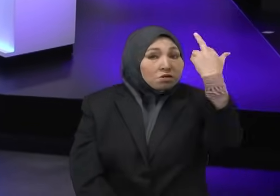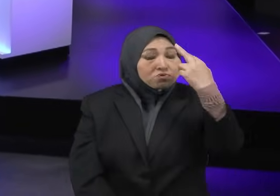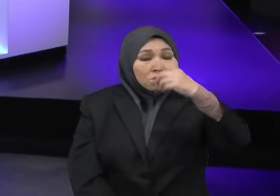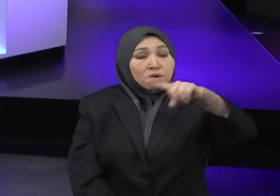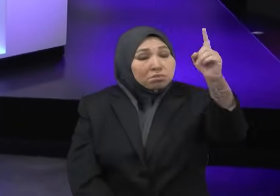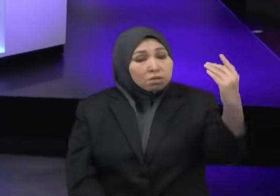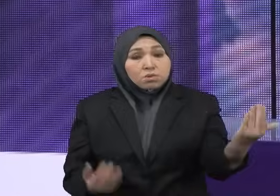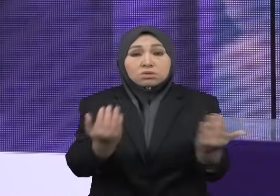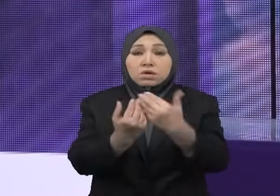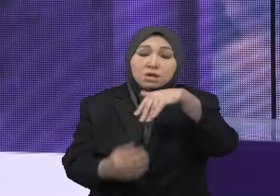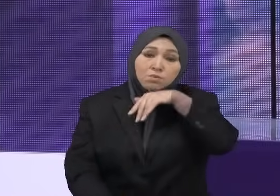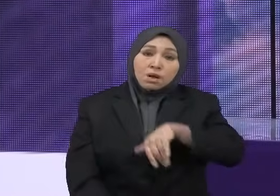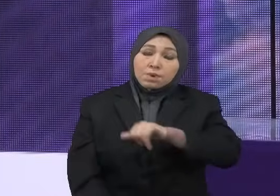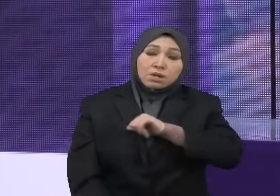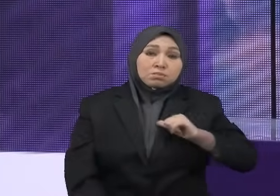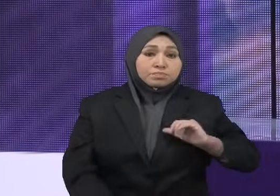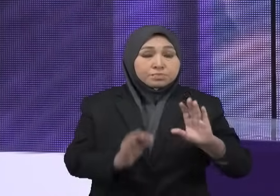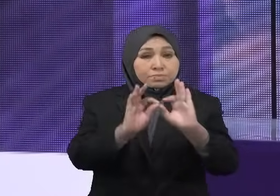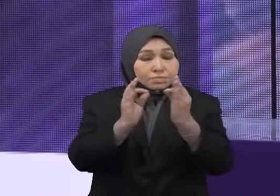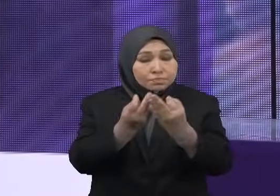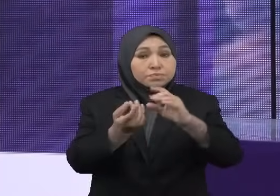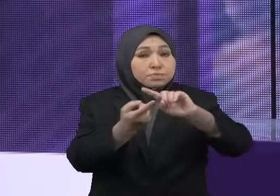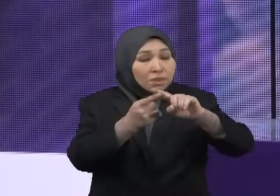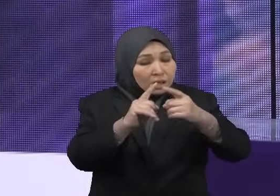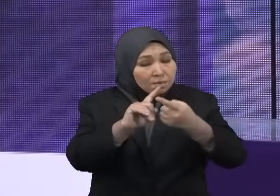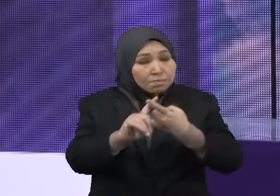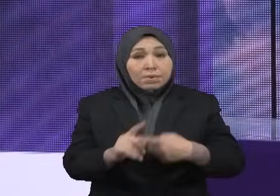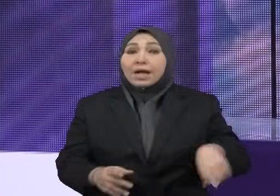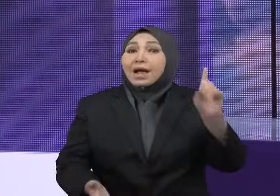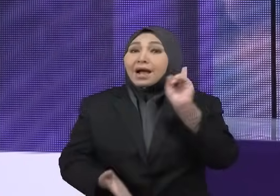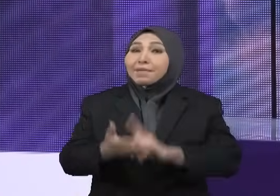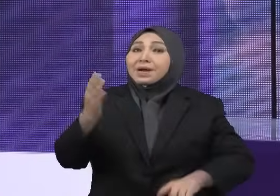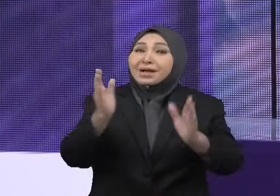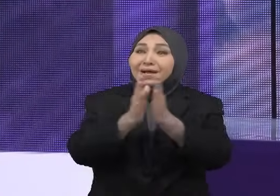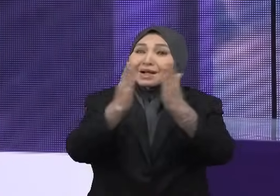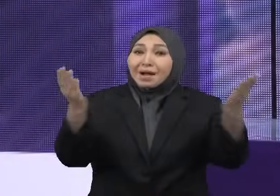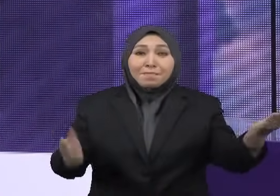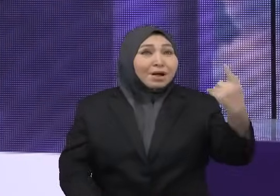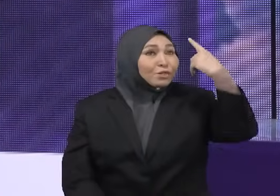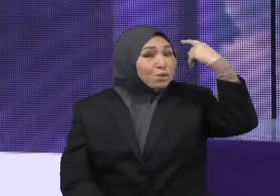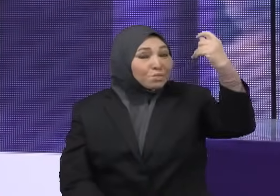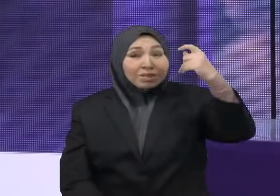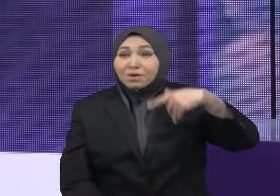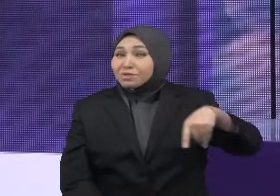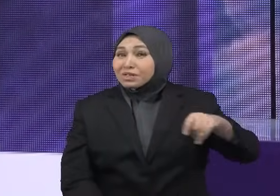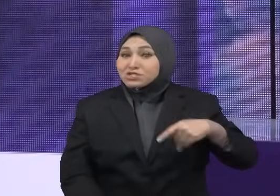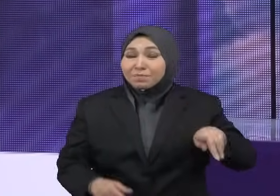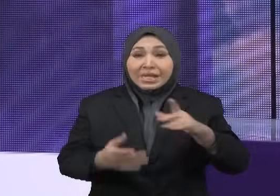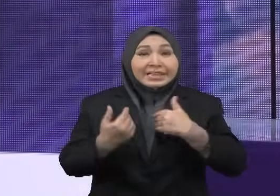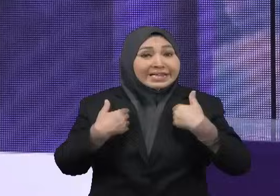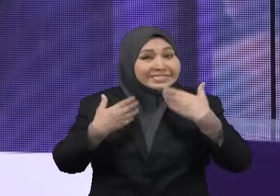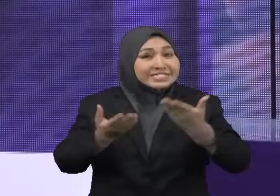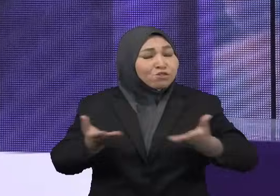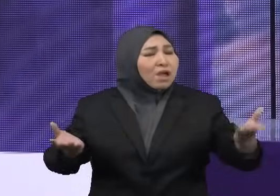ala sayidina Muhammad wa ala alihi wa sahbihi ajma'in. Amma ba'du. Apa khabar tuan-tuan dan puan yang dirahmati Allah sekalian? Kita bertemu dalam My Quran